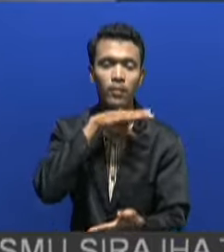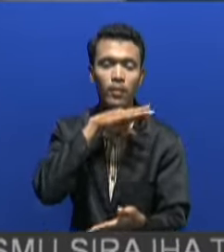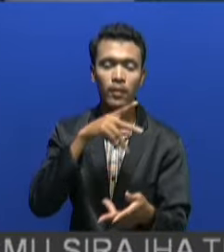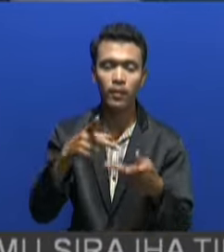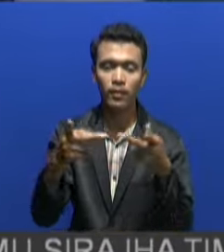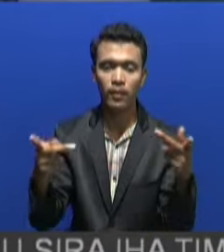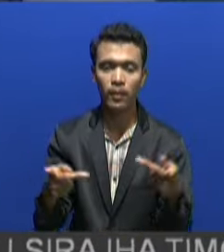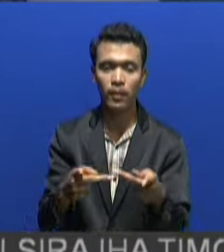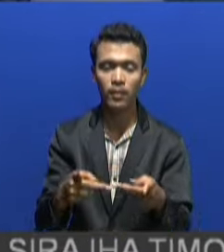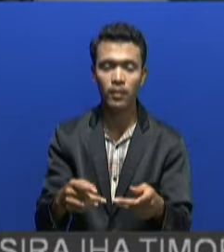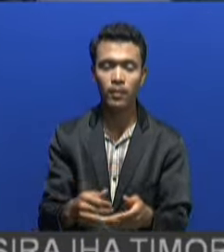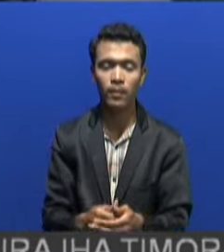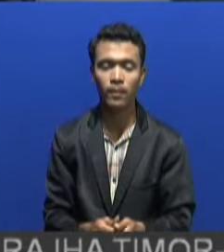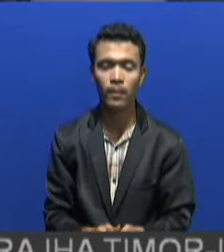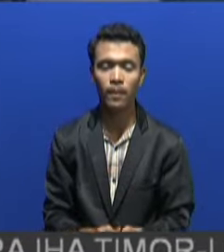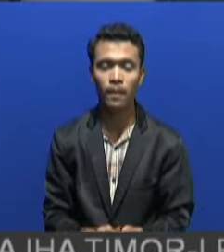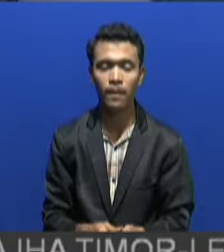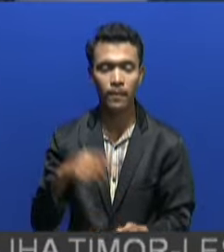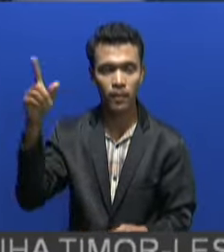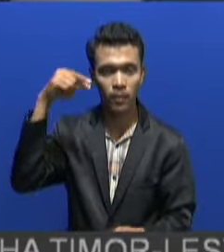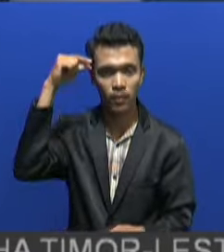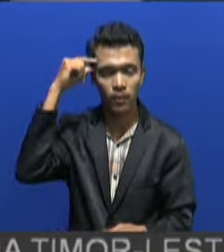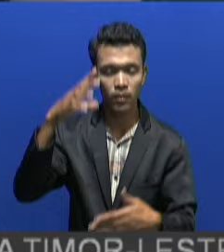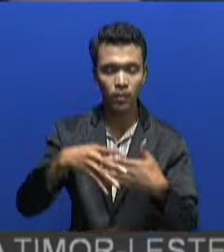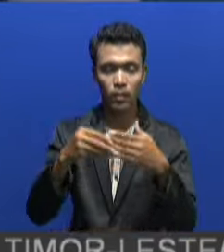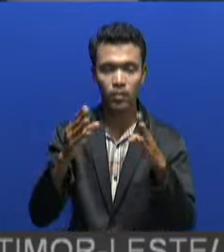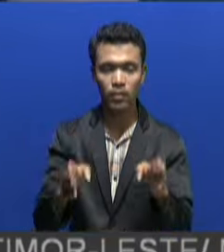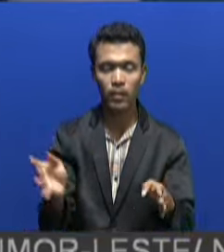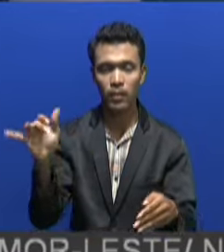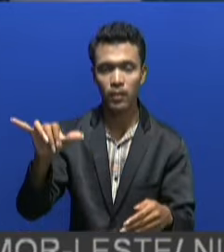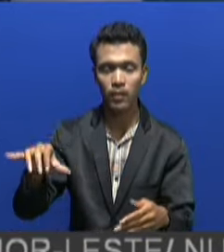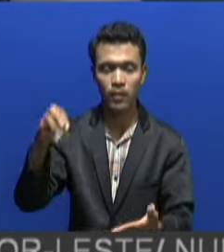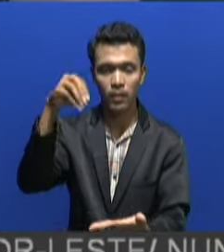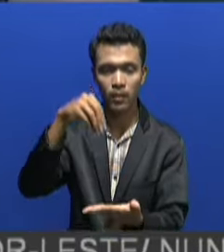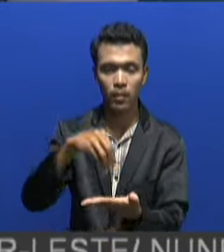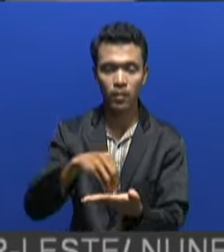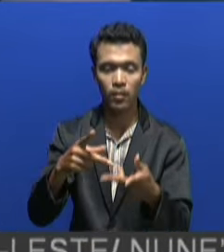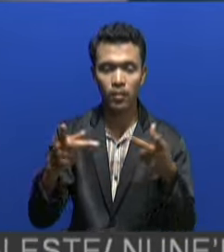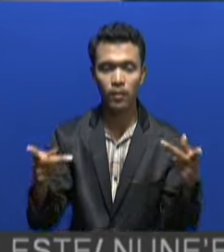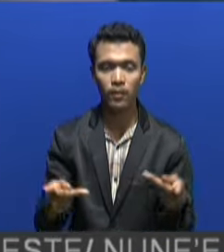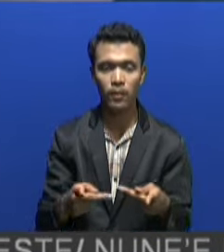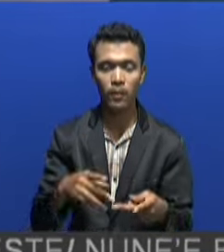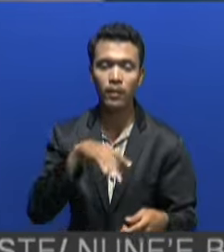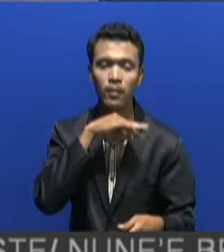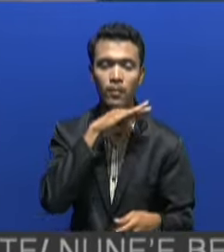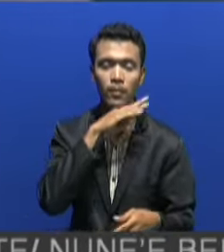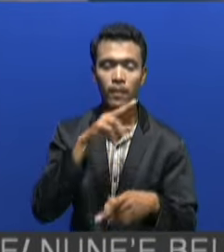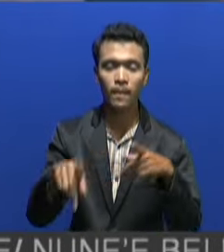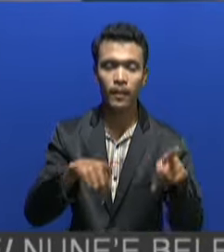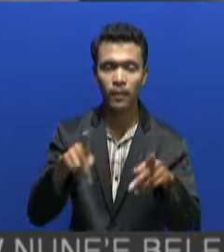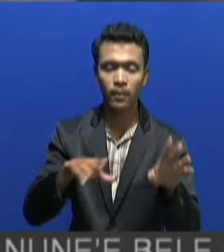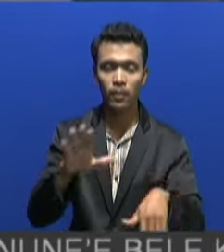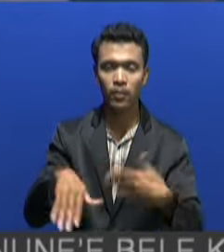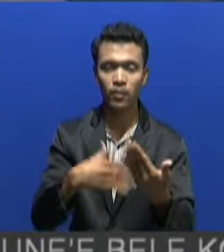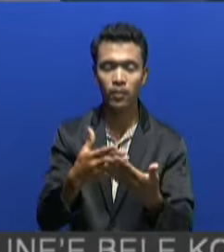maka parte relevante lilu itania parte governo mos autoridade municipio sira haturo na fatin lisu ninen se dera um tutu tem que tau